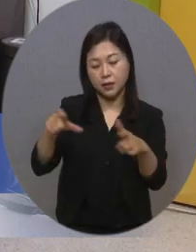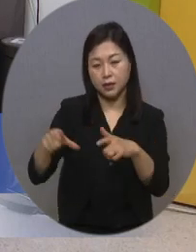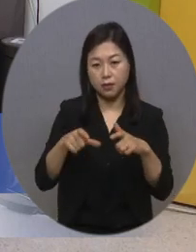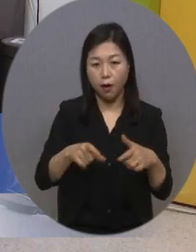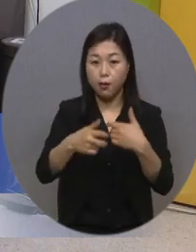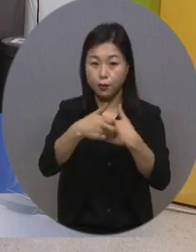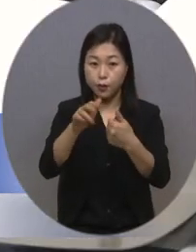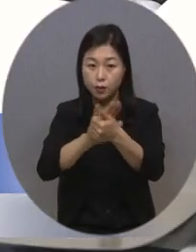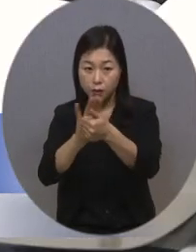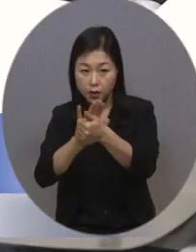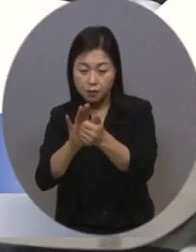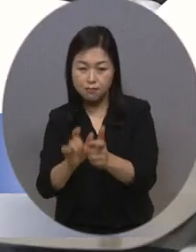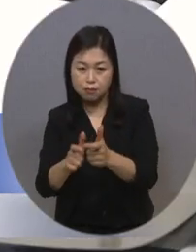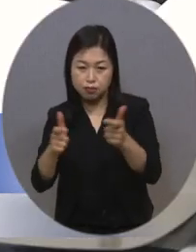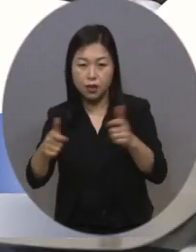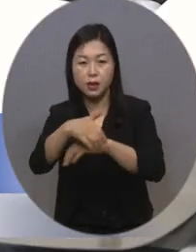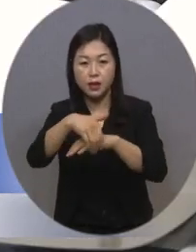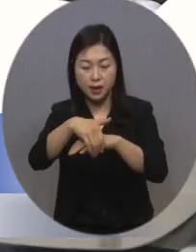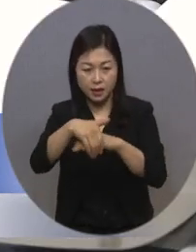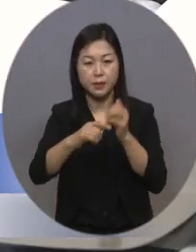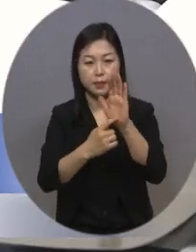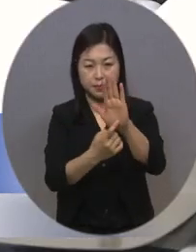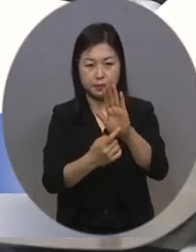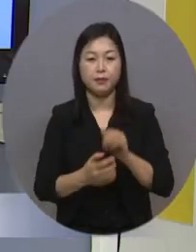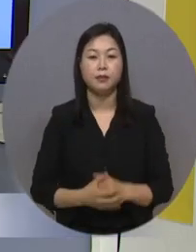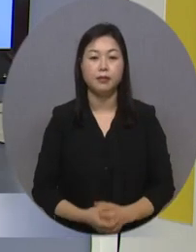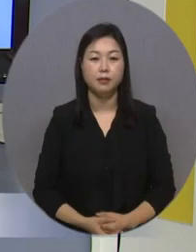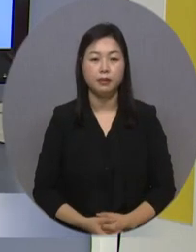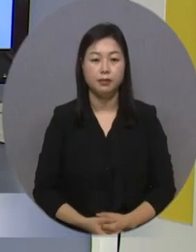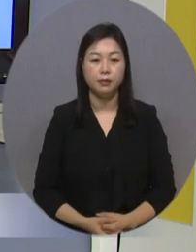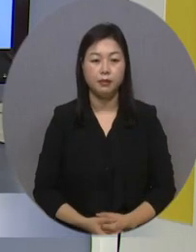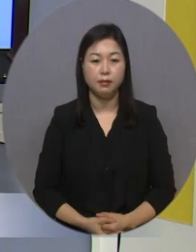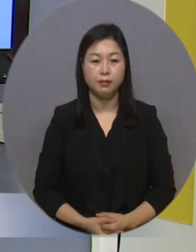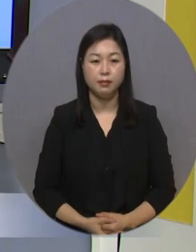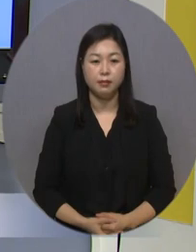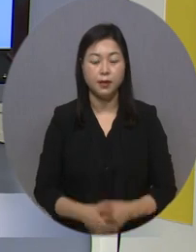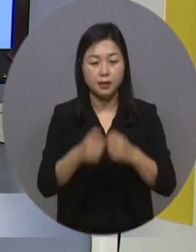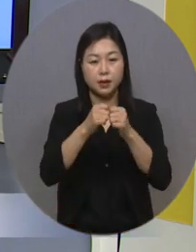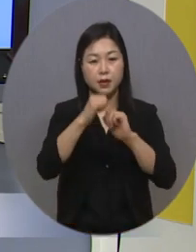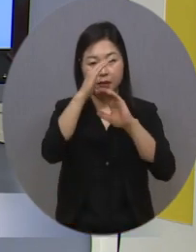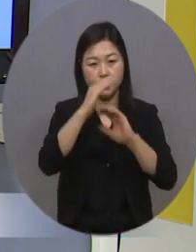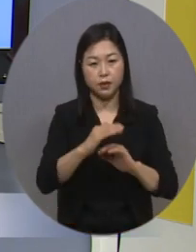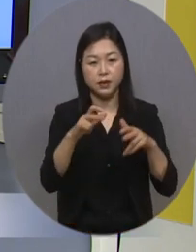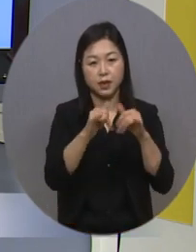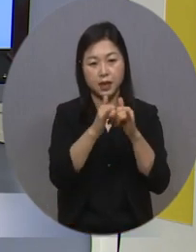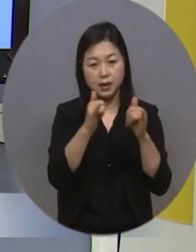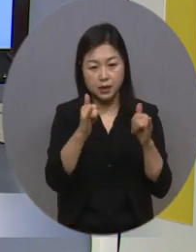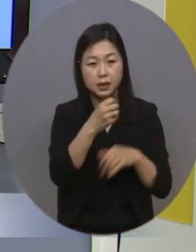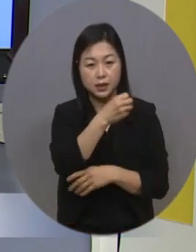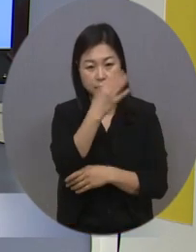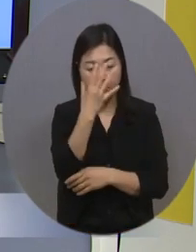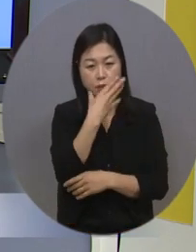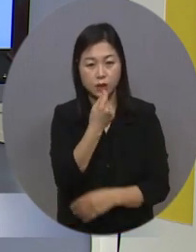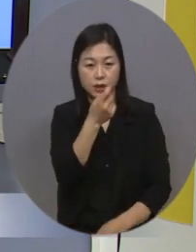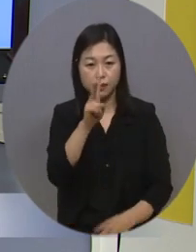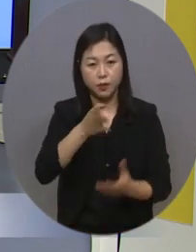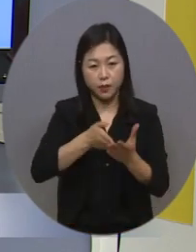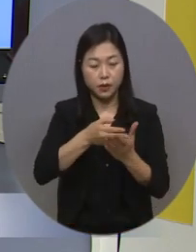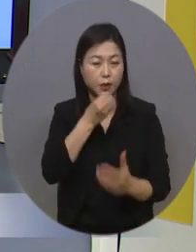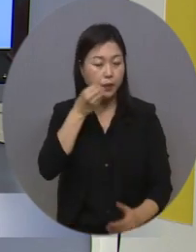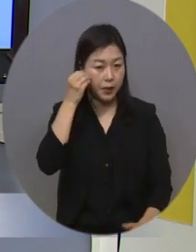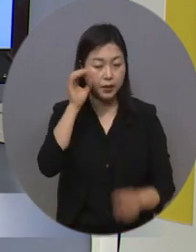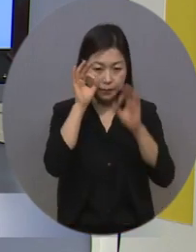의료 서비스를 확대할 계획이라고 밝혔습니다. 더 자세한 뉴스는 장애인신문과 웰페어 뉴스 홈페이지를